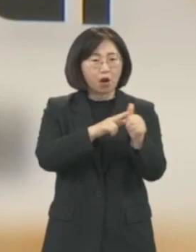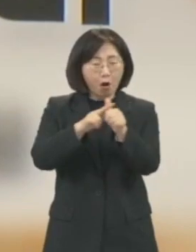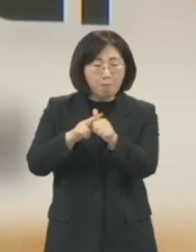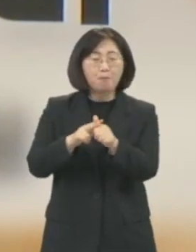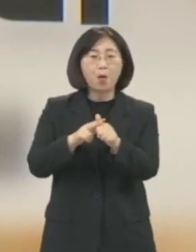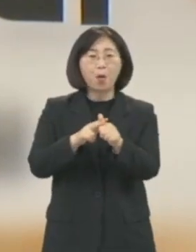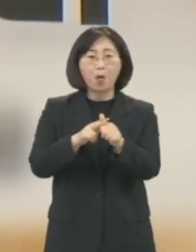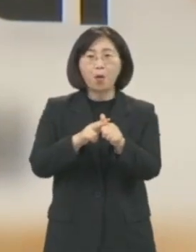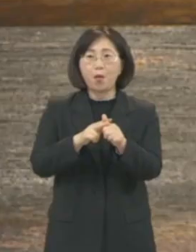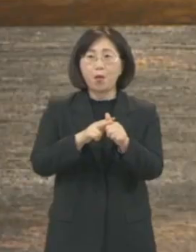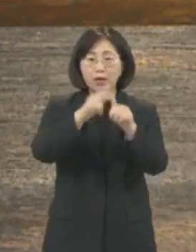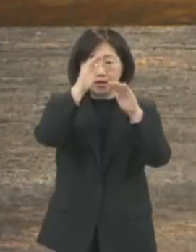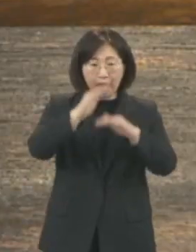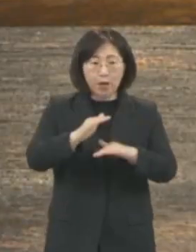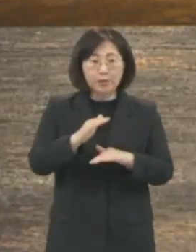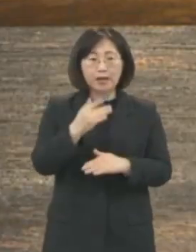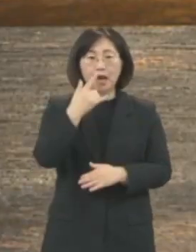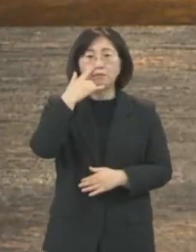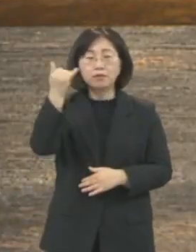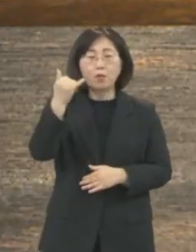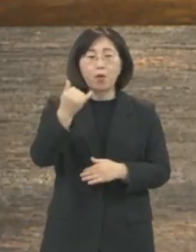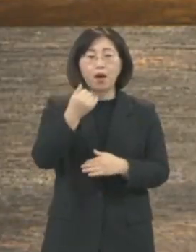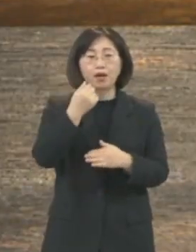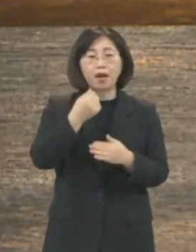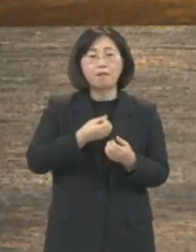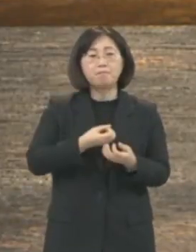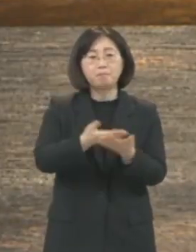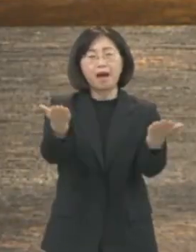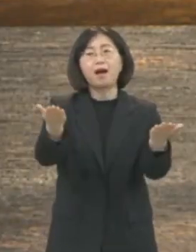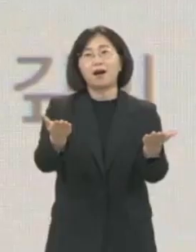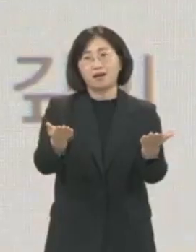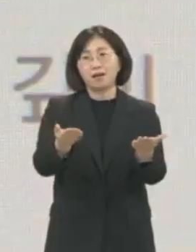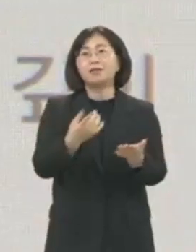반배정 안내문이 학부모들에게 배포대 논란이 된 바 있습니다